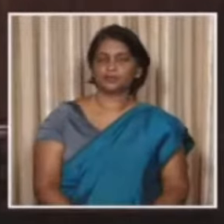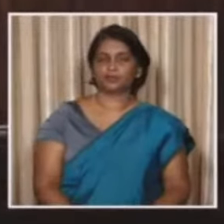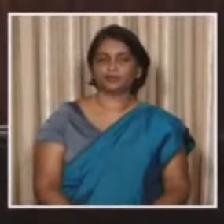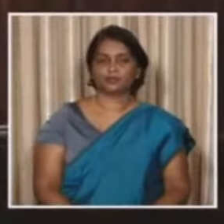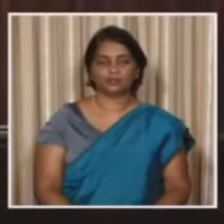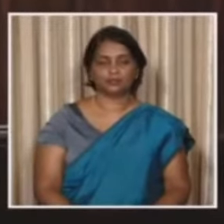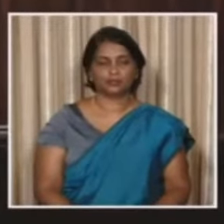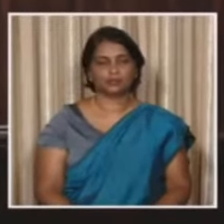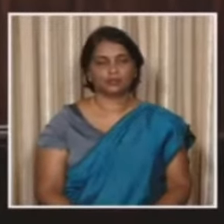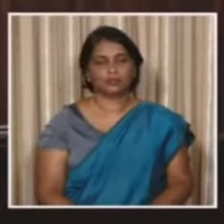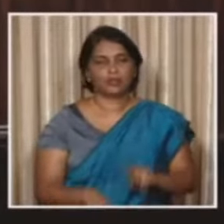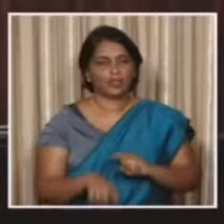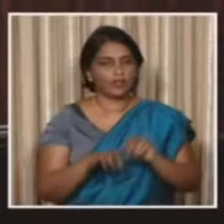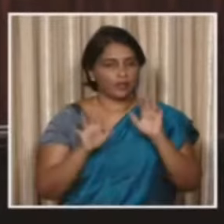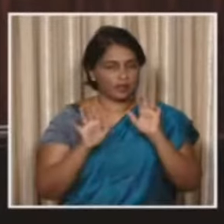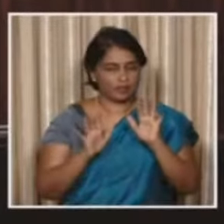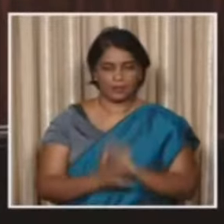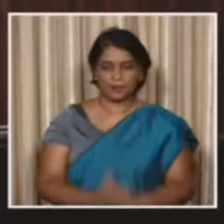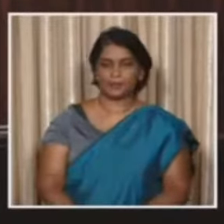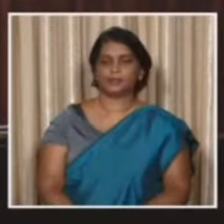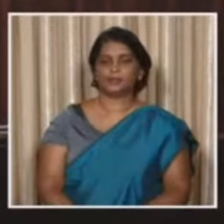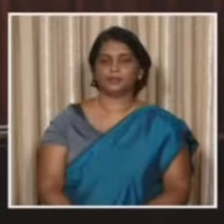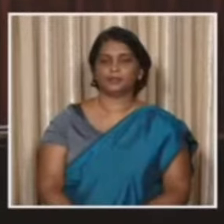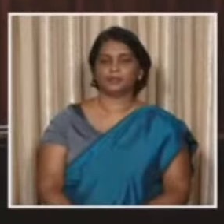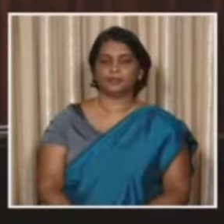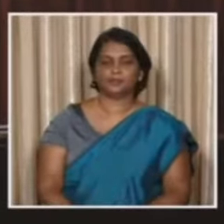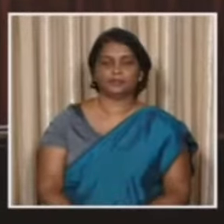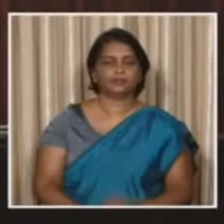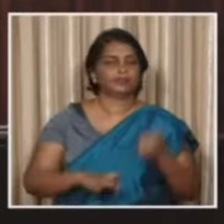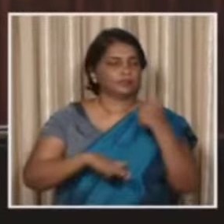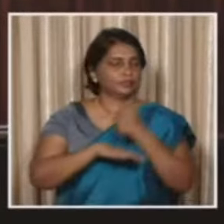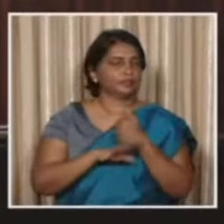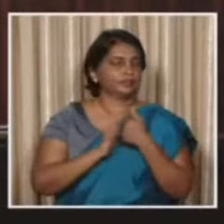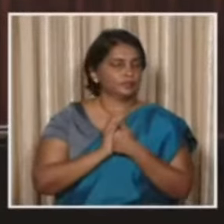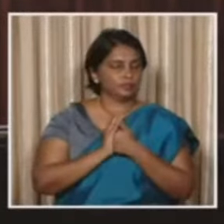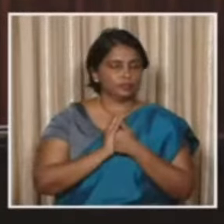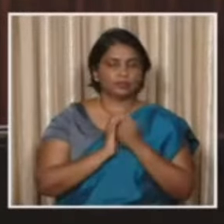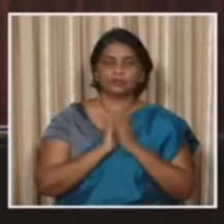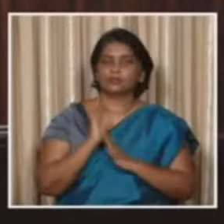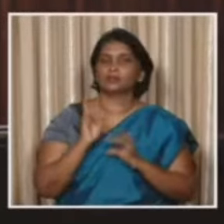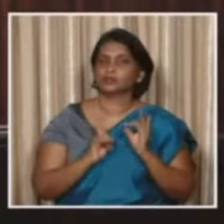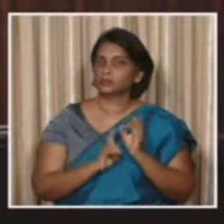Kabupaten Binali namanya kalah Garu mulai sana udah mantep tuh